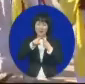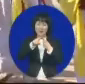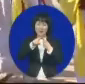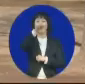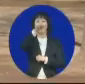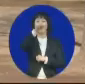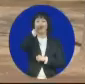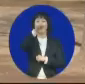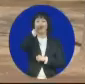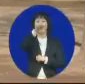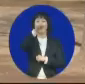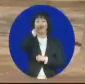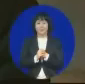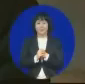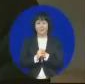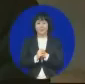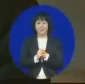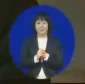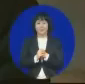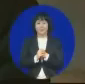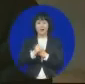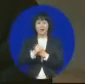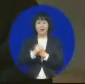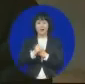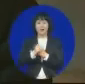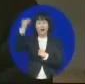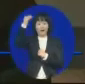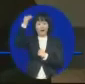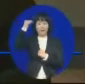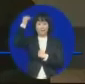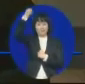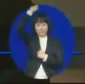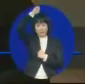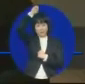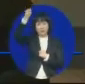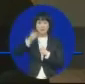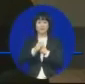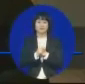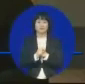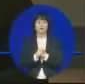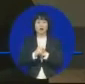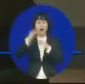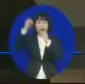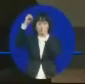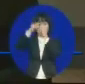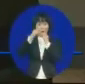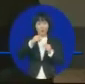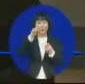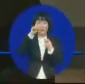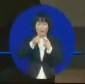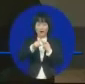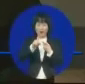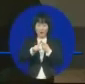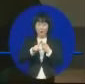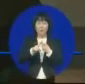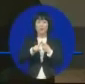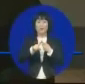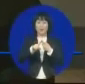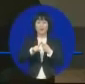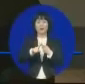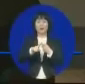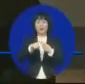생활 모습을 재현한 공간입니다 한국민속촌 은 우리의 전통문화를 보존 전승 아느냐 외방 *